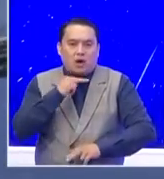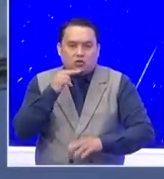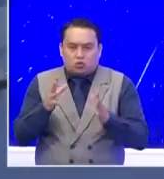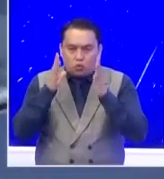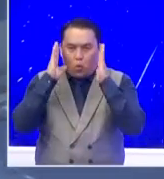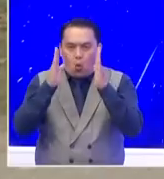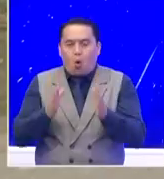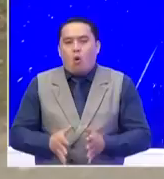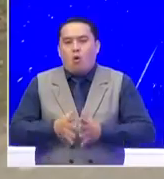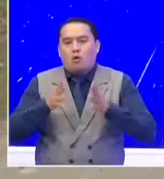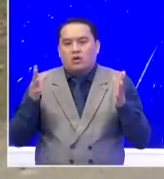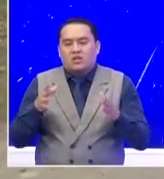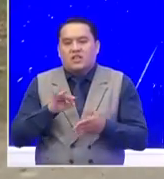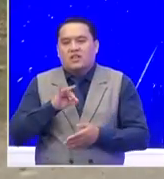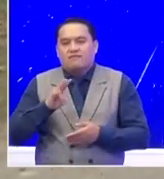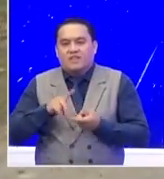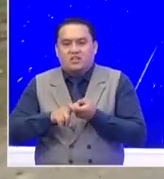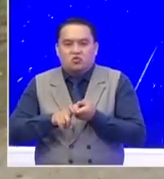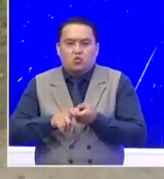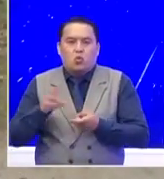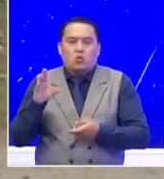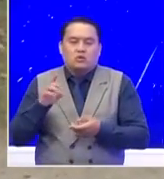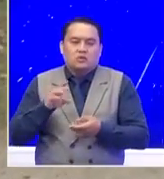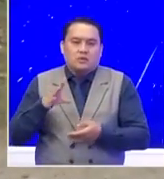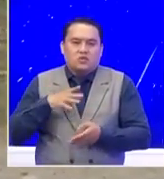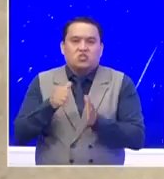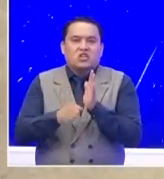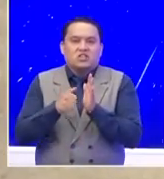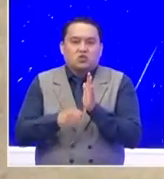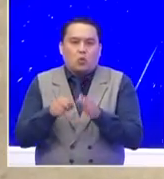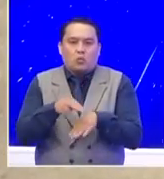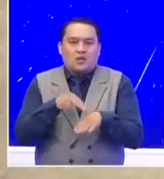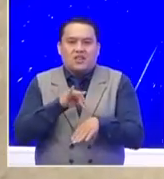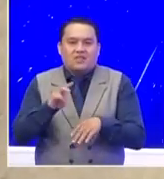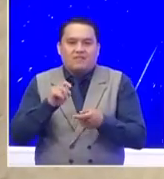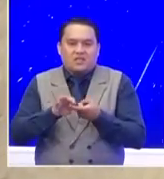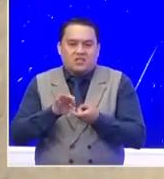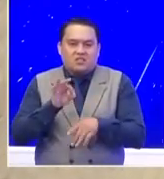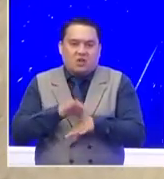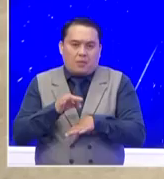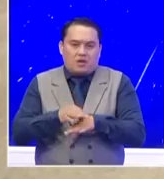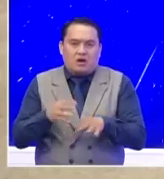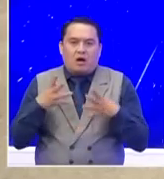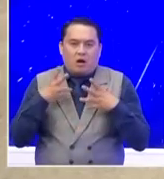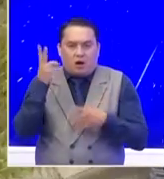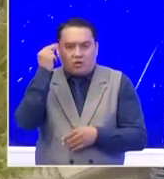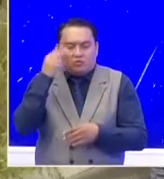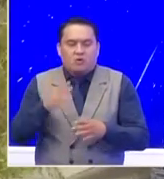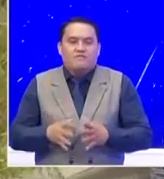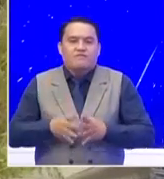внимание, избежать заражения инфекцией не удалось. Около 600 полицейских оказались инфицированными. Количество выздоровевших